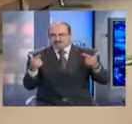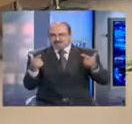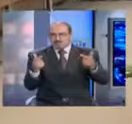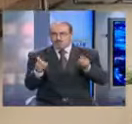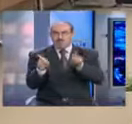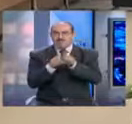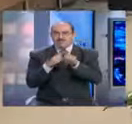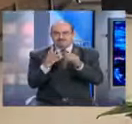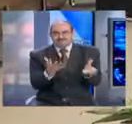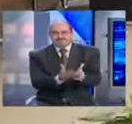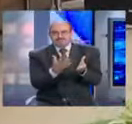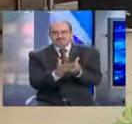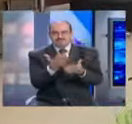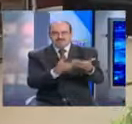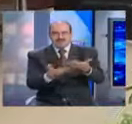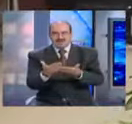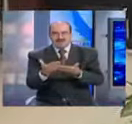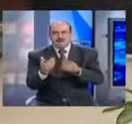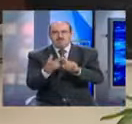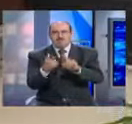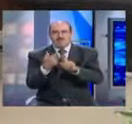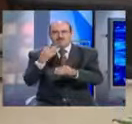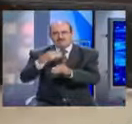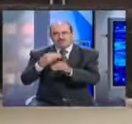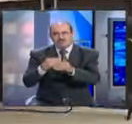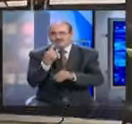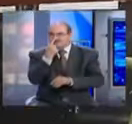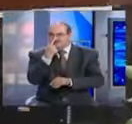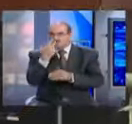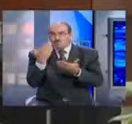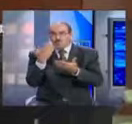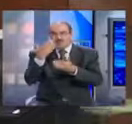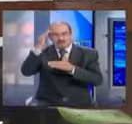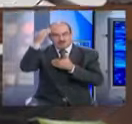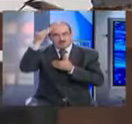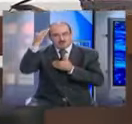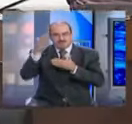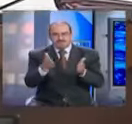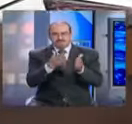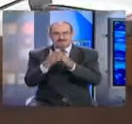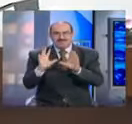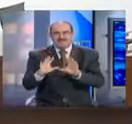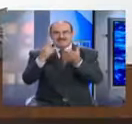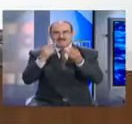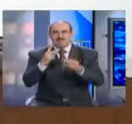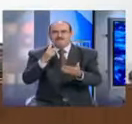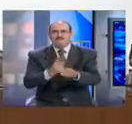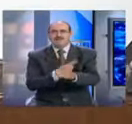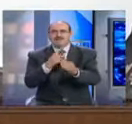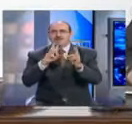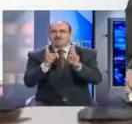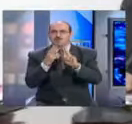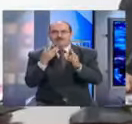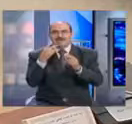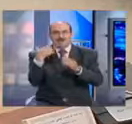مع تشجيع تبادل التجارب في مجال التكوين مع شركائنا في الخارج. خلق مدن علمية تتضمن